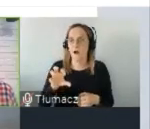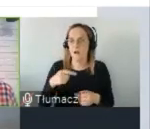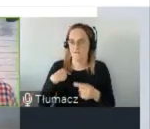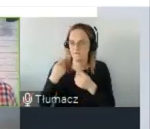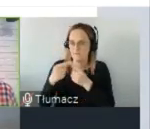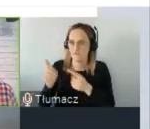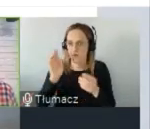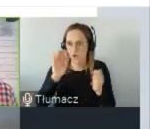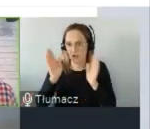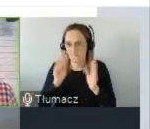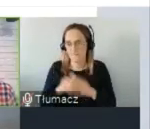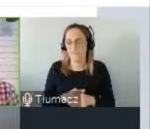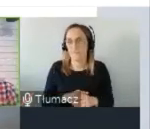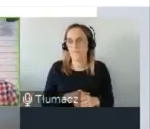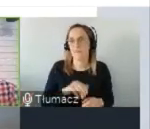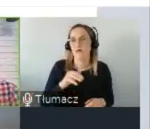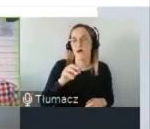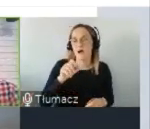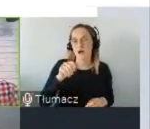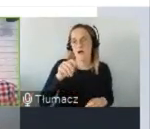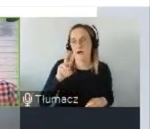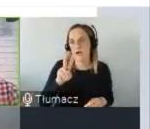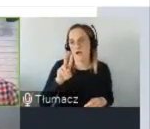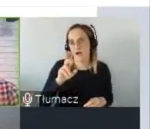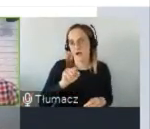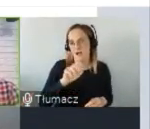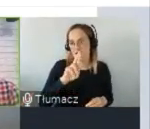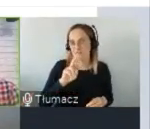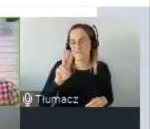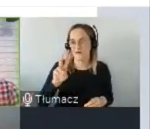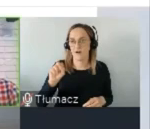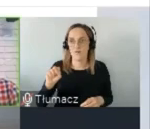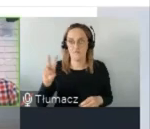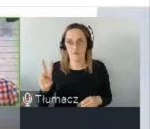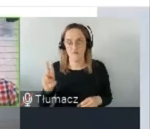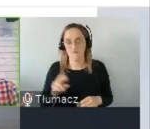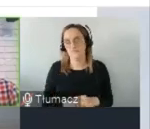tak na szybko, dobrze? Tak, bo grupa ARV, mamy dwie grupy,